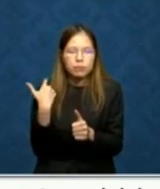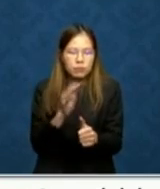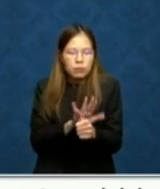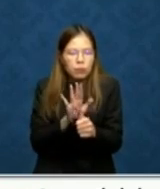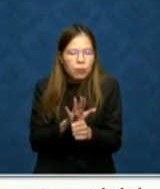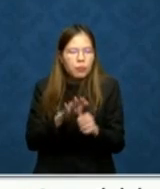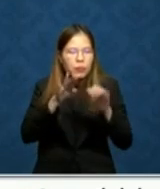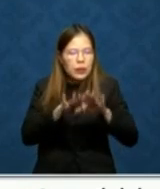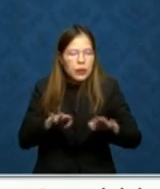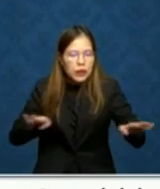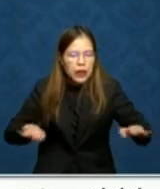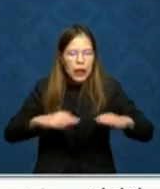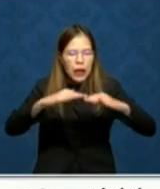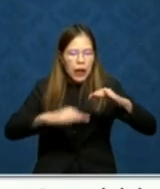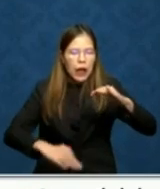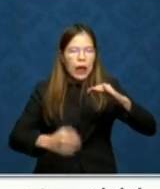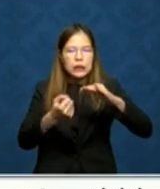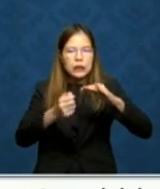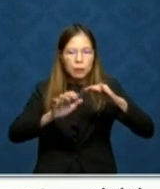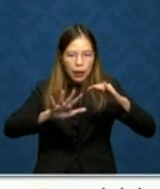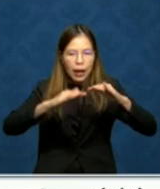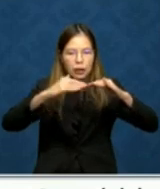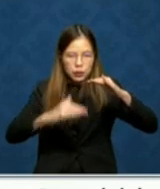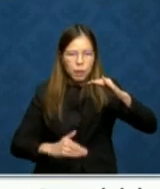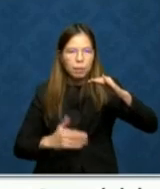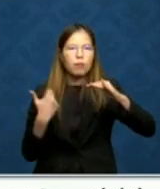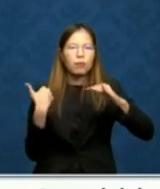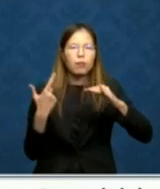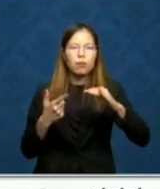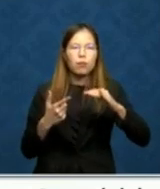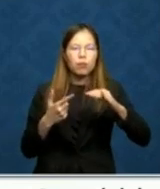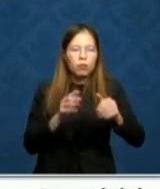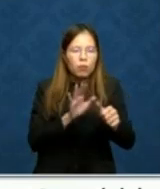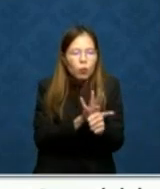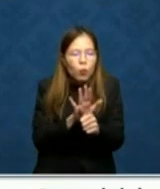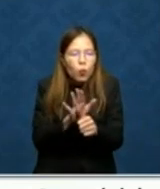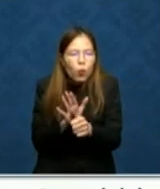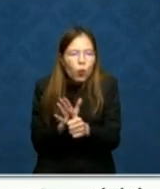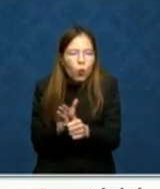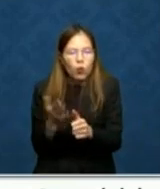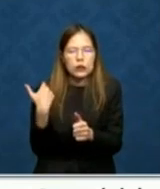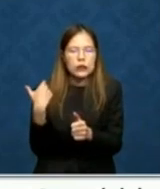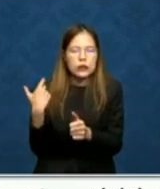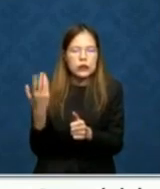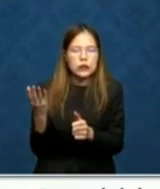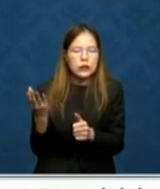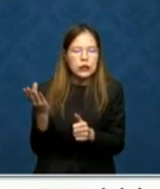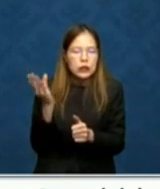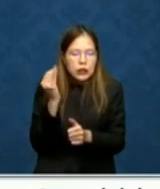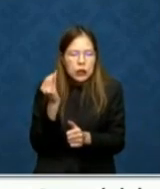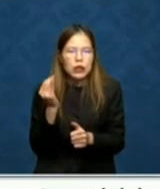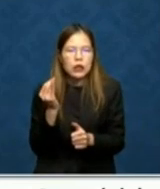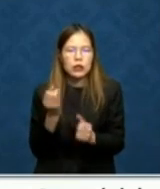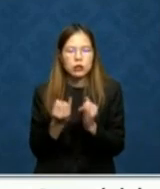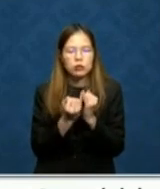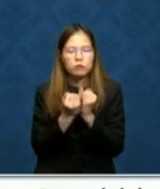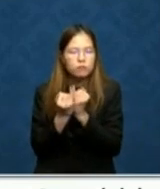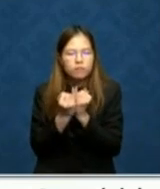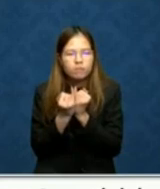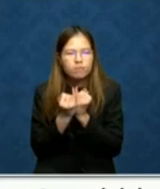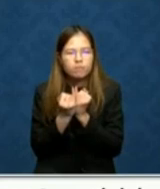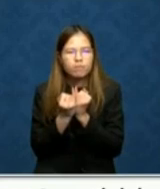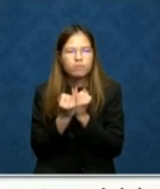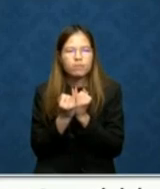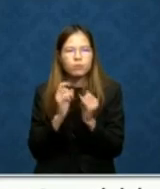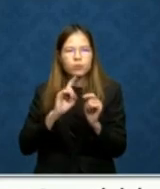ายุน้อยกว่า15ปีการคุกคามทางเพศโดยอาศัยความไว้เนื้อเชื่อใจหรือมีความสัมพันธ์ทางอำนาจที่เห